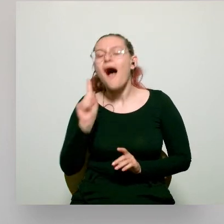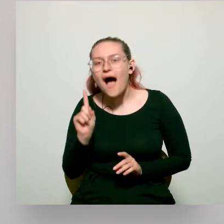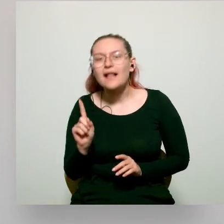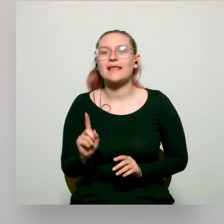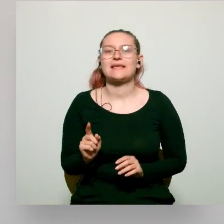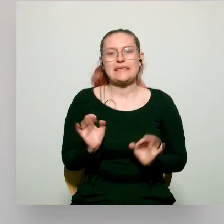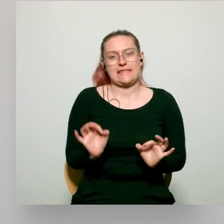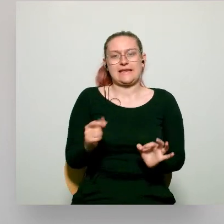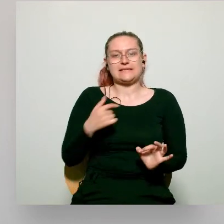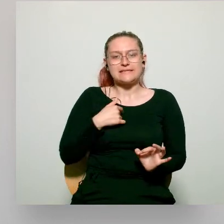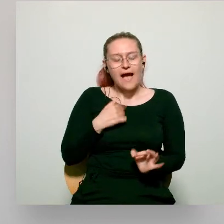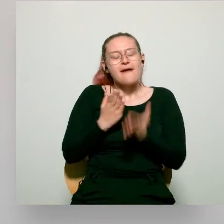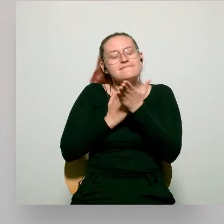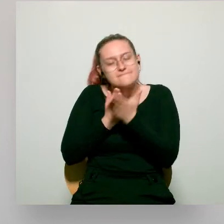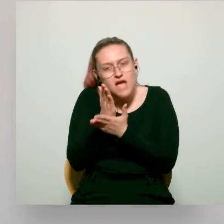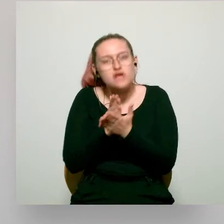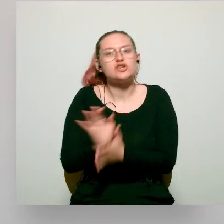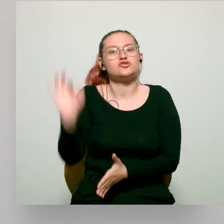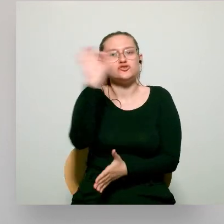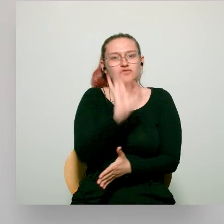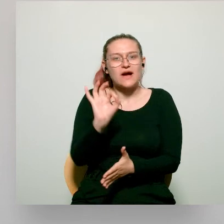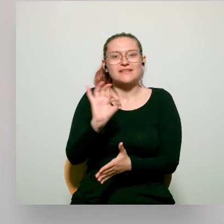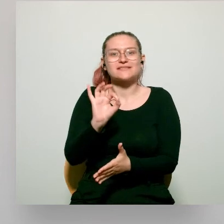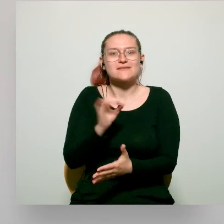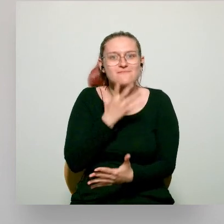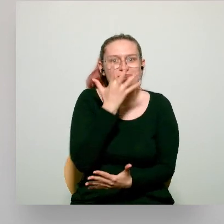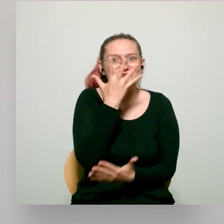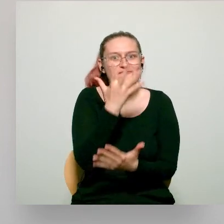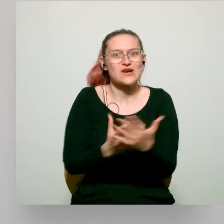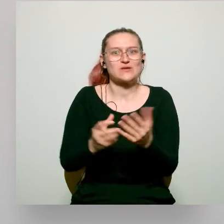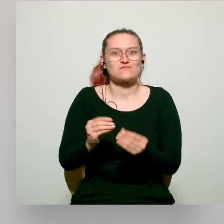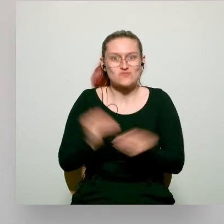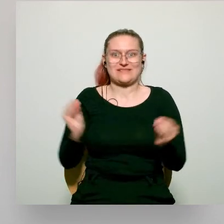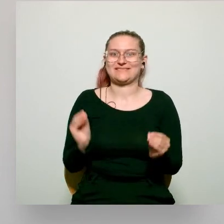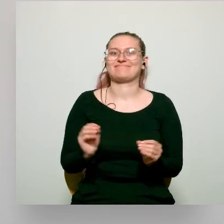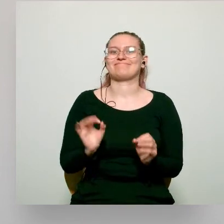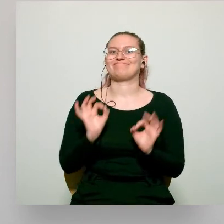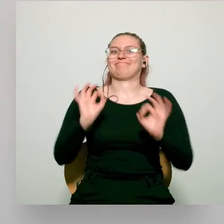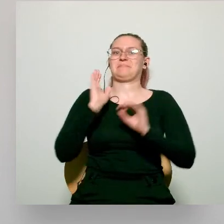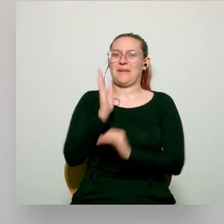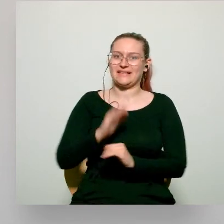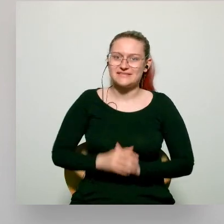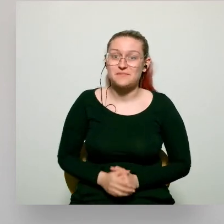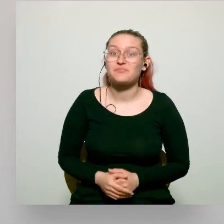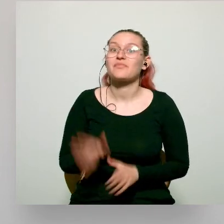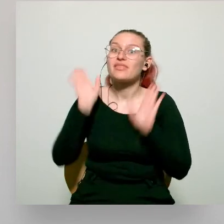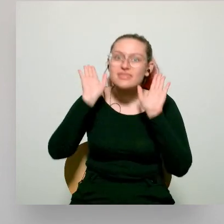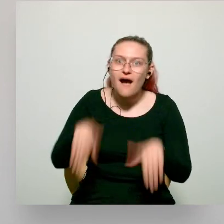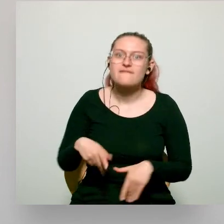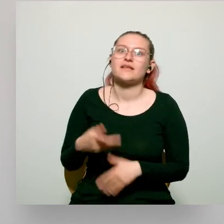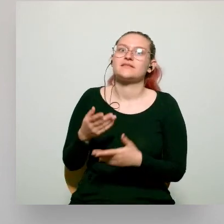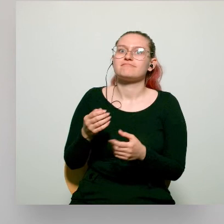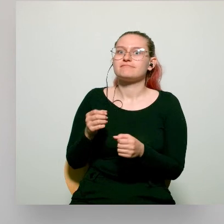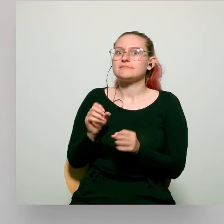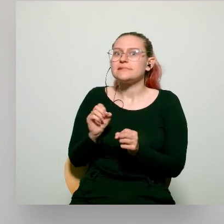szansę i że ten kredyt zaufania do samej władzy i do państwa jako